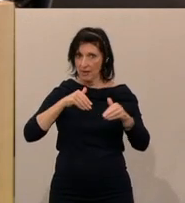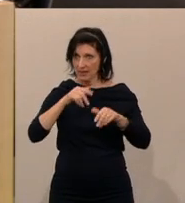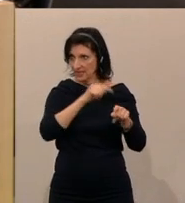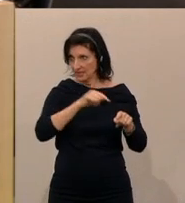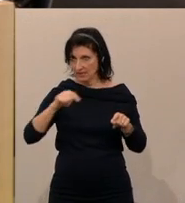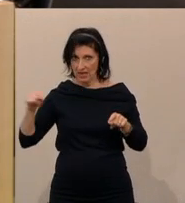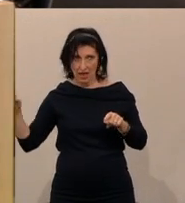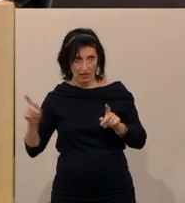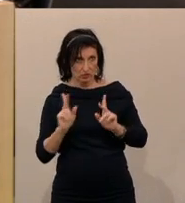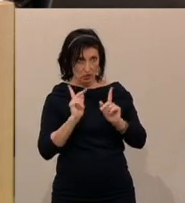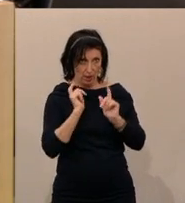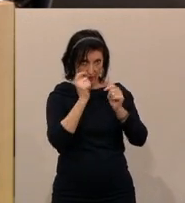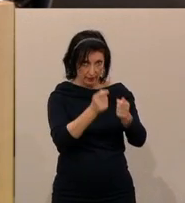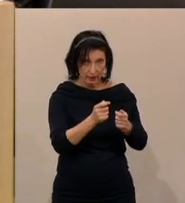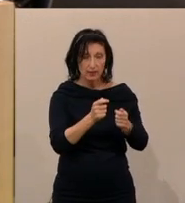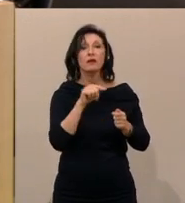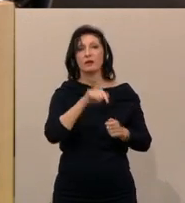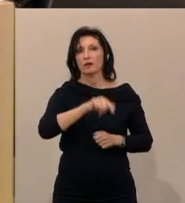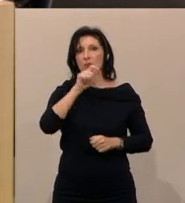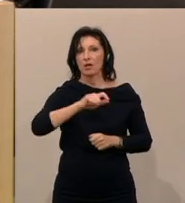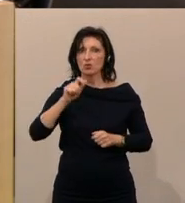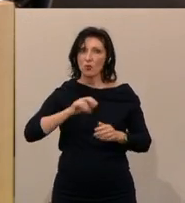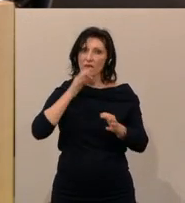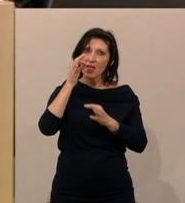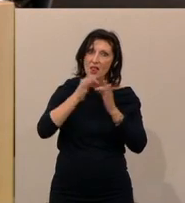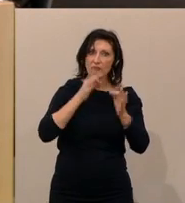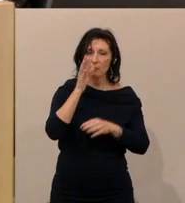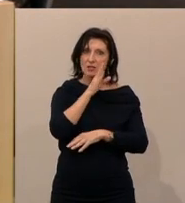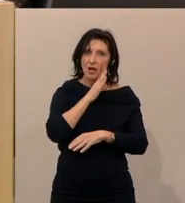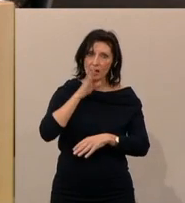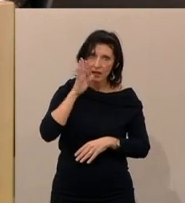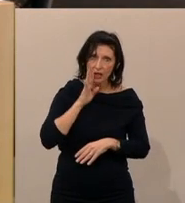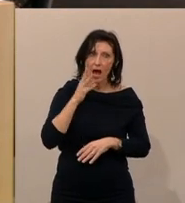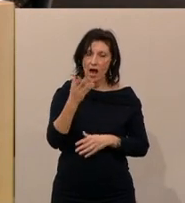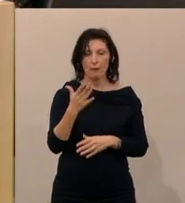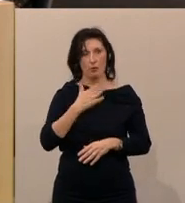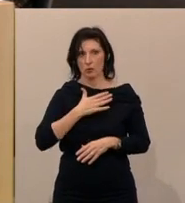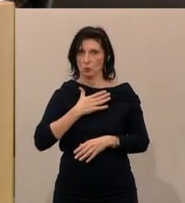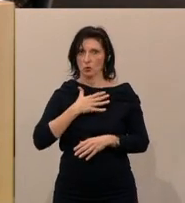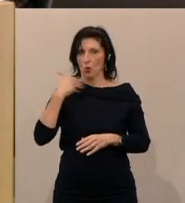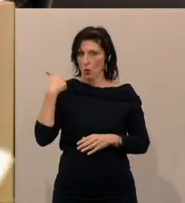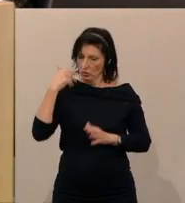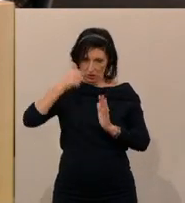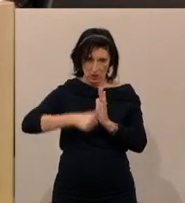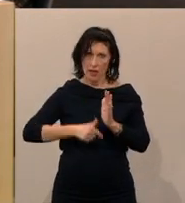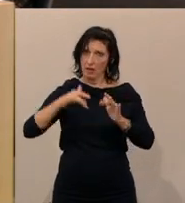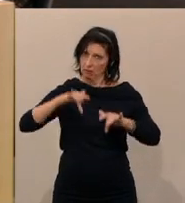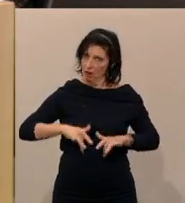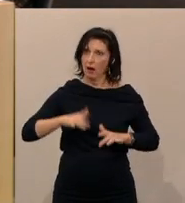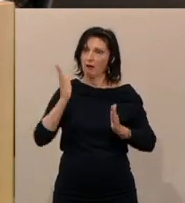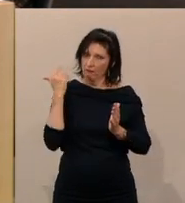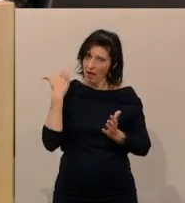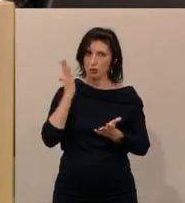zu beantragen, die Zugang zu vertraulichen Informationen haben, standardmäßig erfolgt ist. Zu Frage